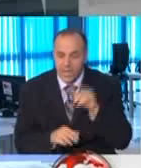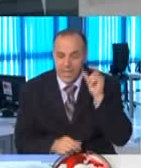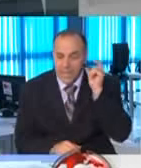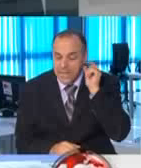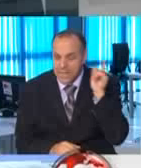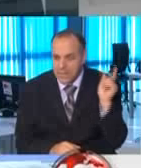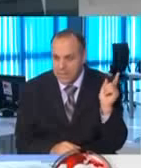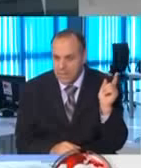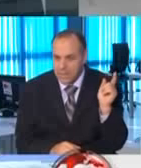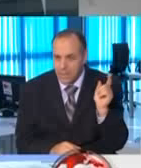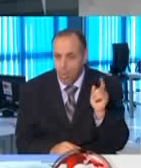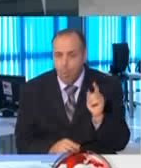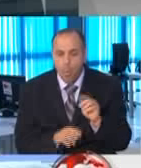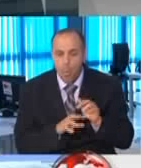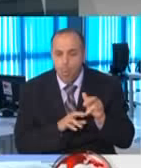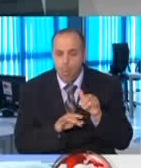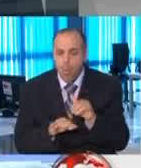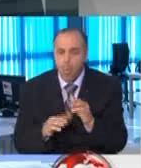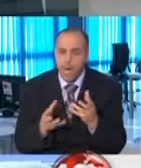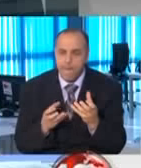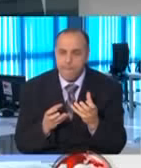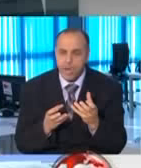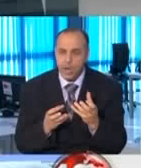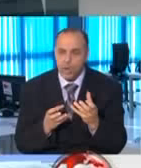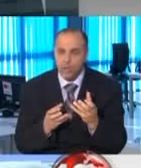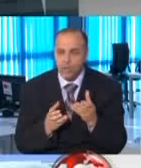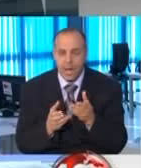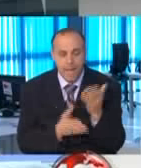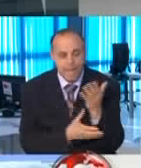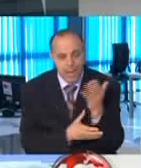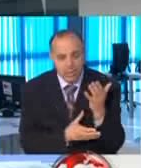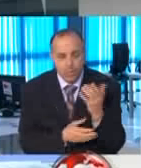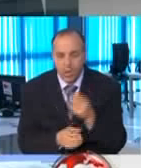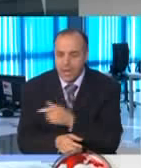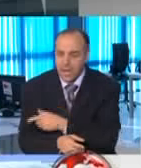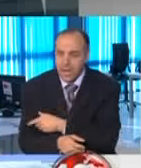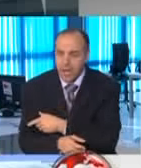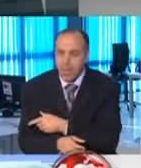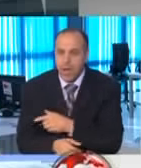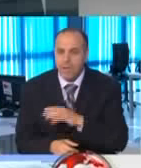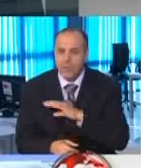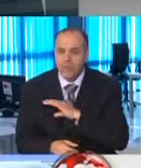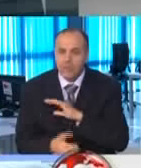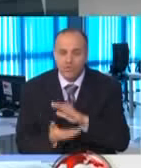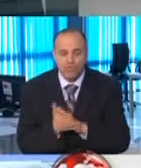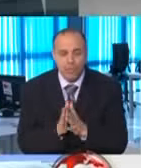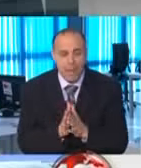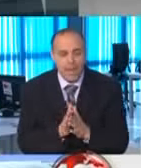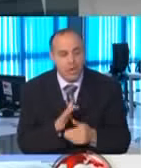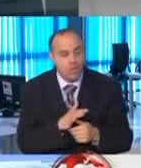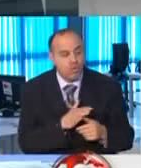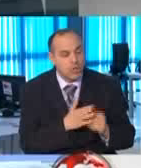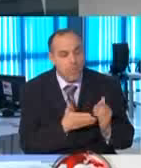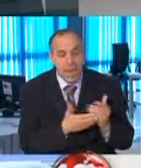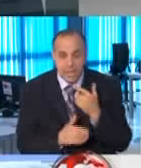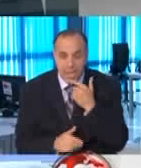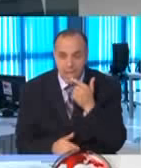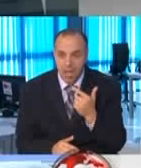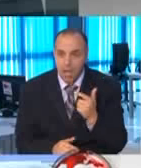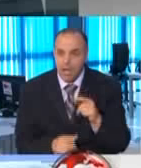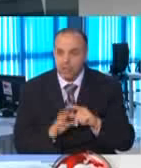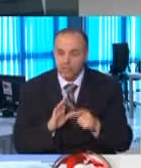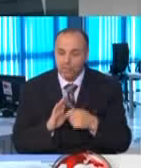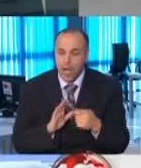القصرين، حيث خرجت مسيرات حاشدة يقودها حقوقيون ونقابيون وممثلون عن مكونات المجتمع المدني